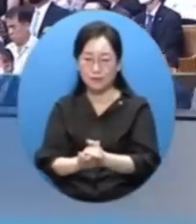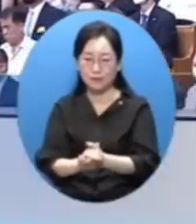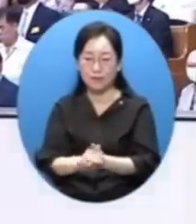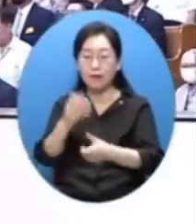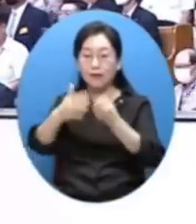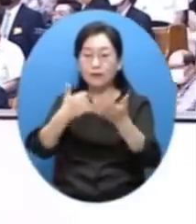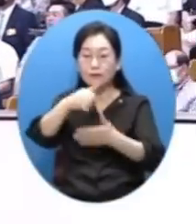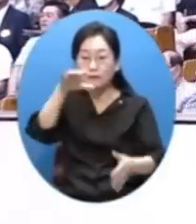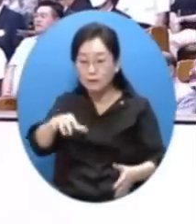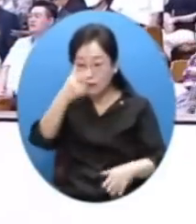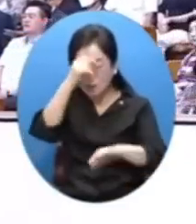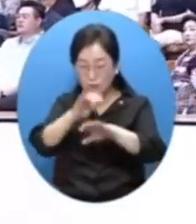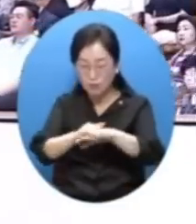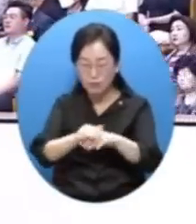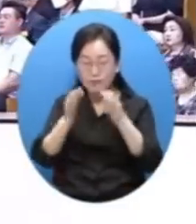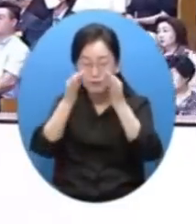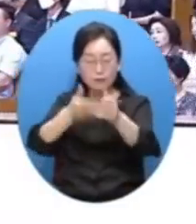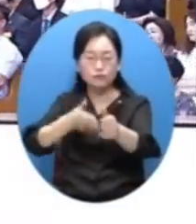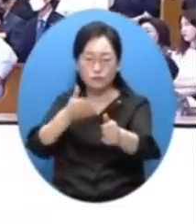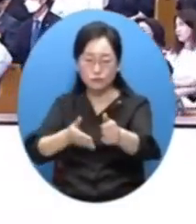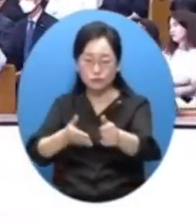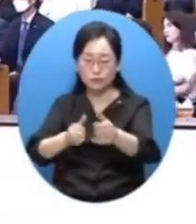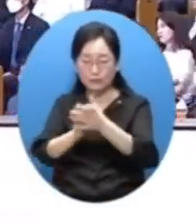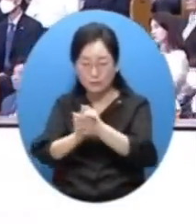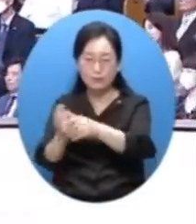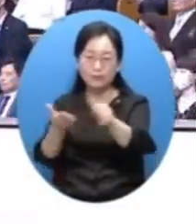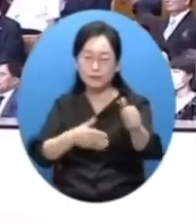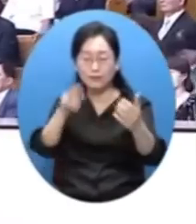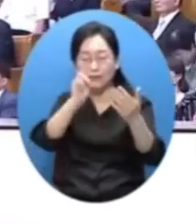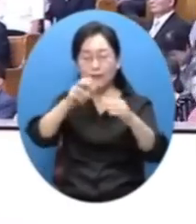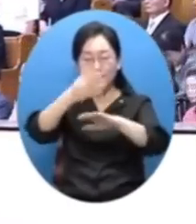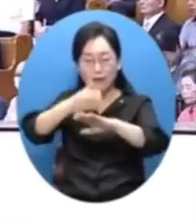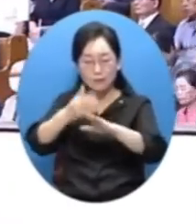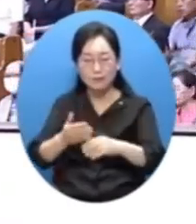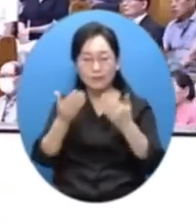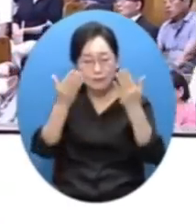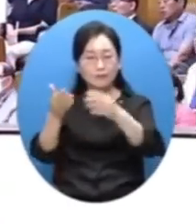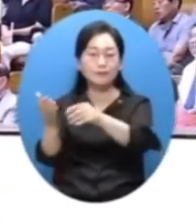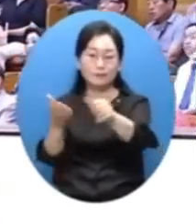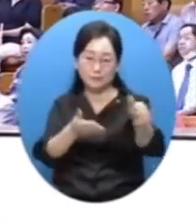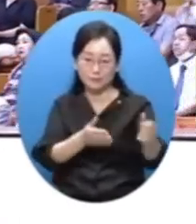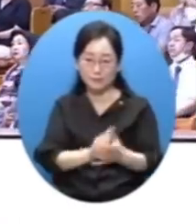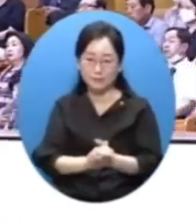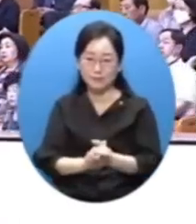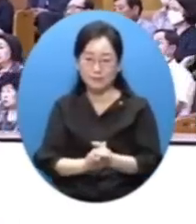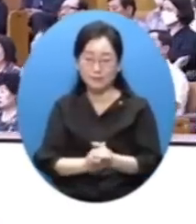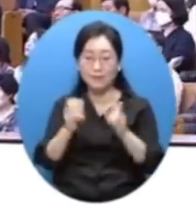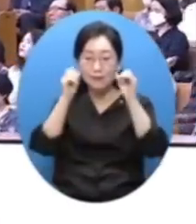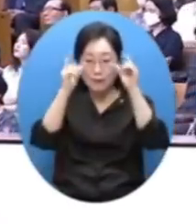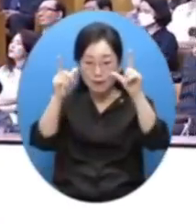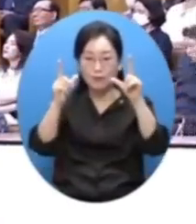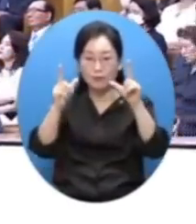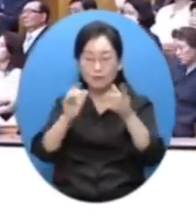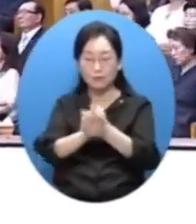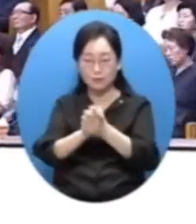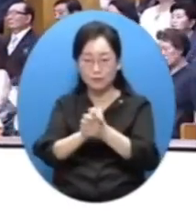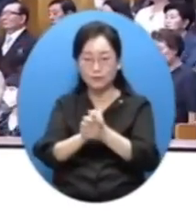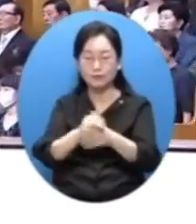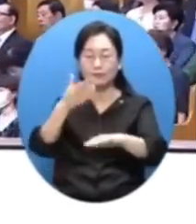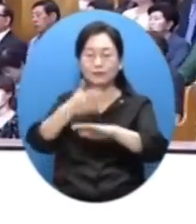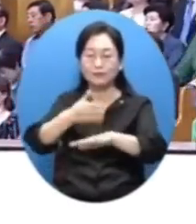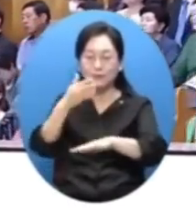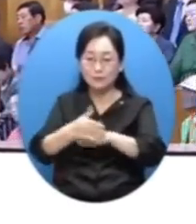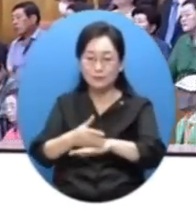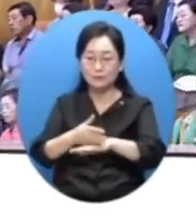하나님 앞에 기도와 간구를 드리는 여러분 되기를 바랍니다. 찬양과 감사를 드리는 여러분 되기를 바랍니다. 깨어서 기도하고